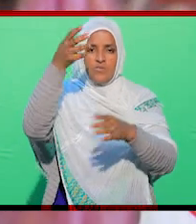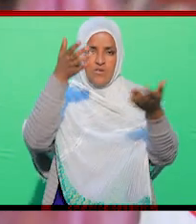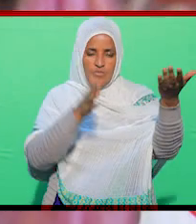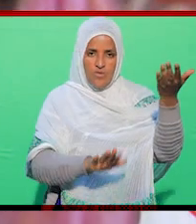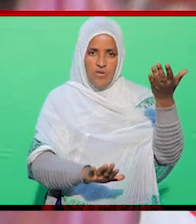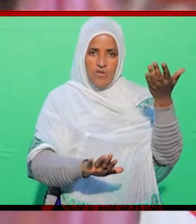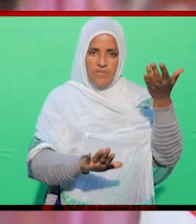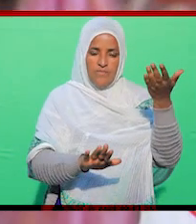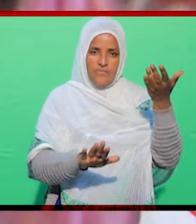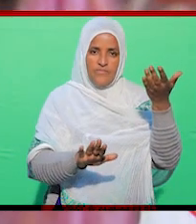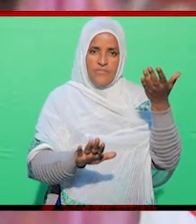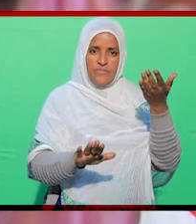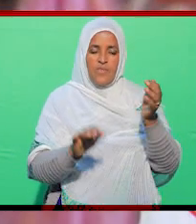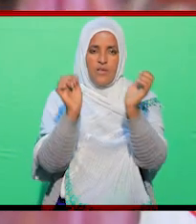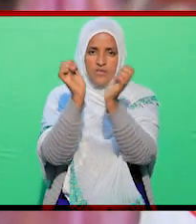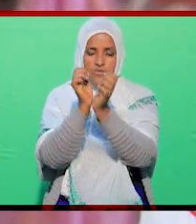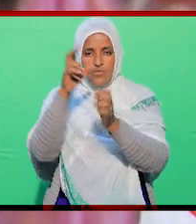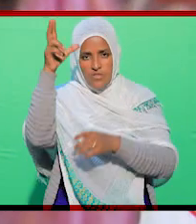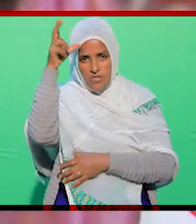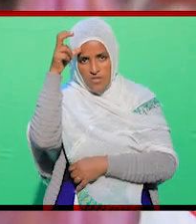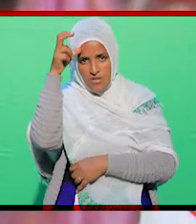አሜን። ክርስቶስ ተንሥአ እሙታን